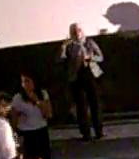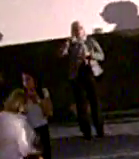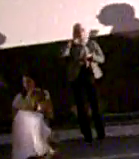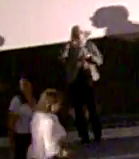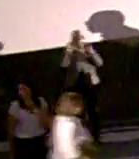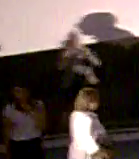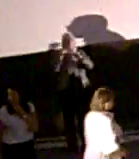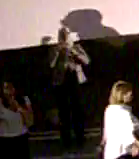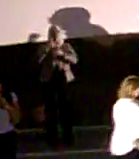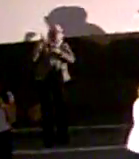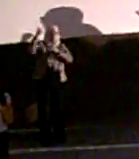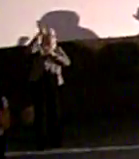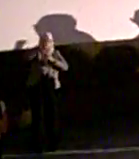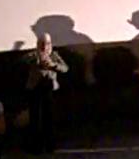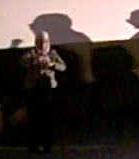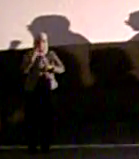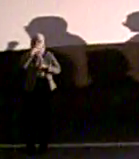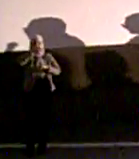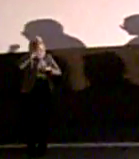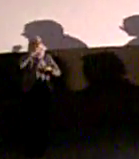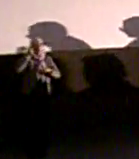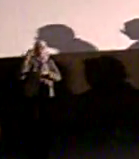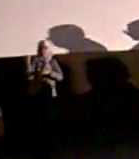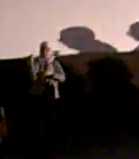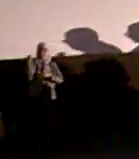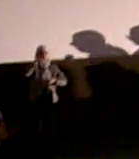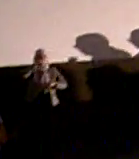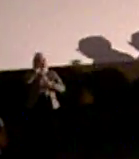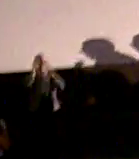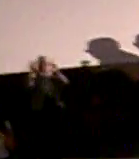13 أوت 2012 أيضا وصولا إلى شهر رمضان الأخير